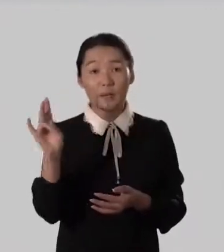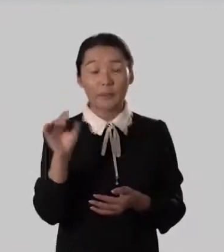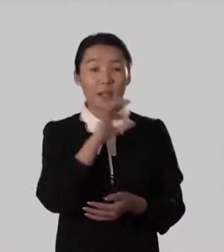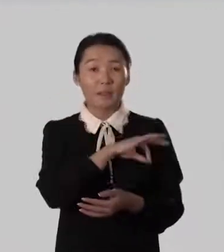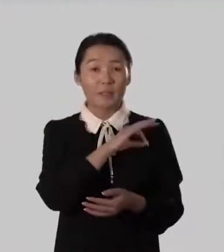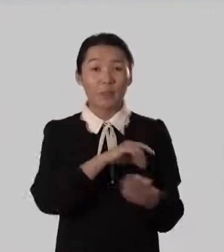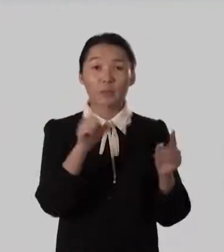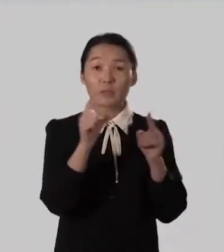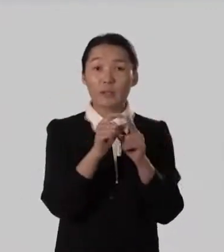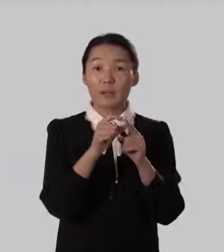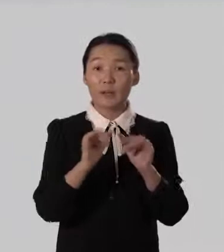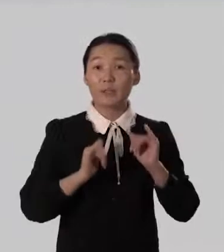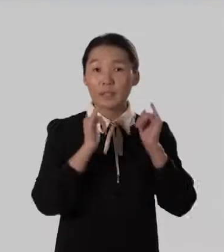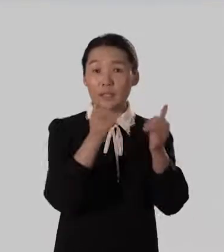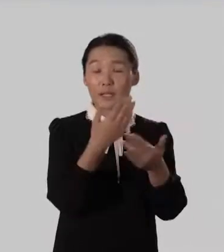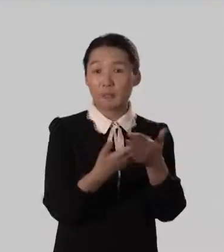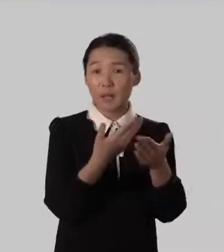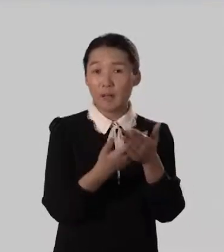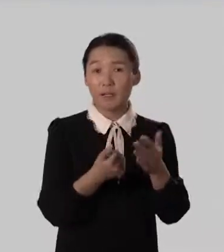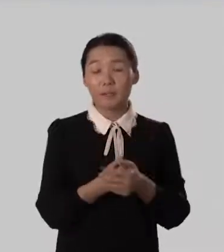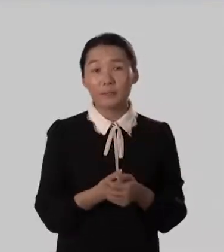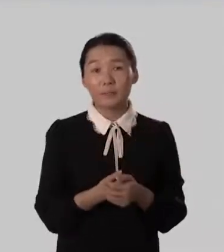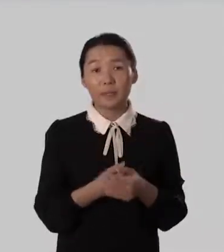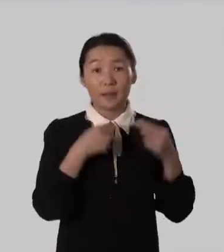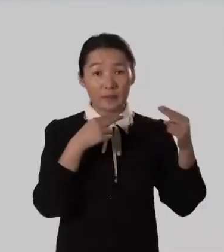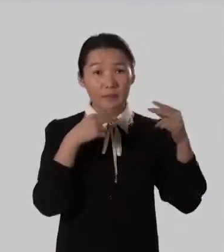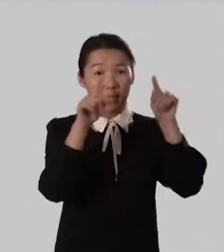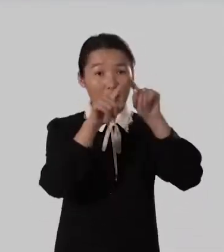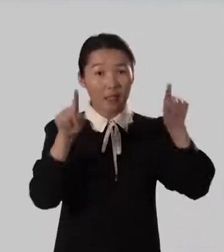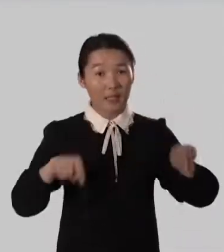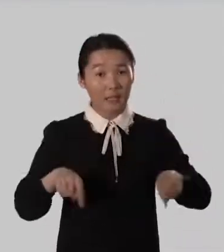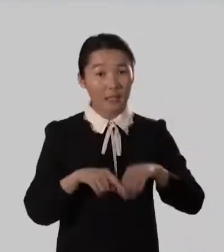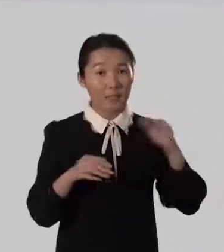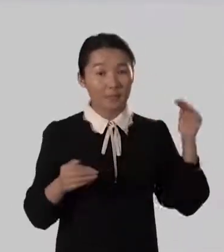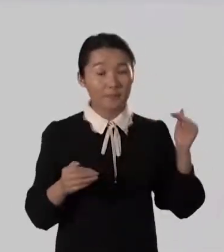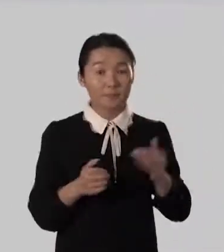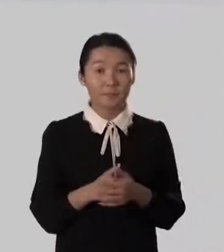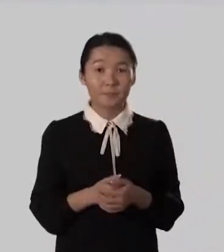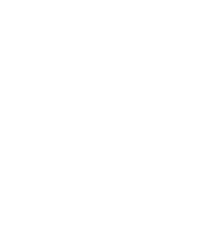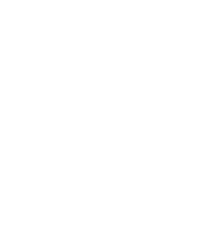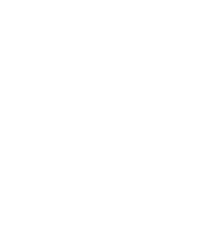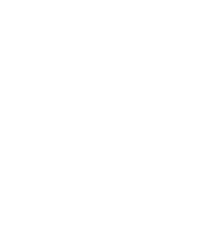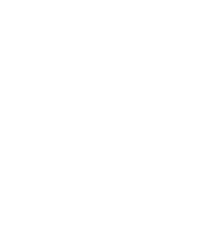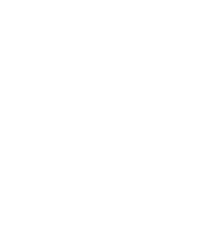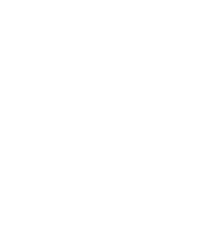воспользуйтесь словами для справок все внимание на экран